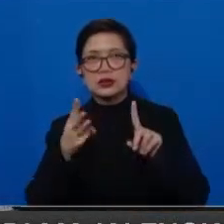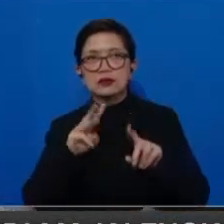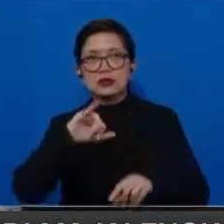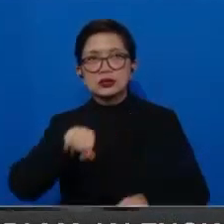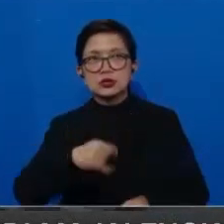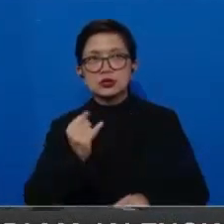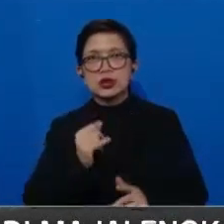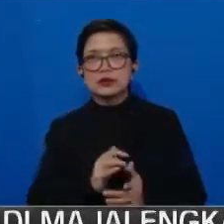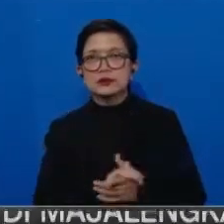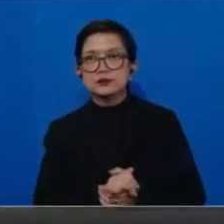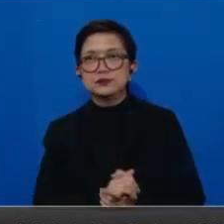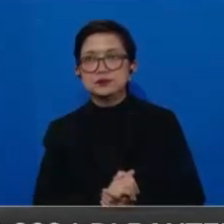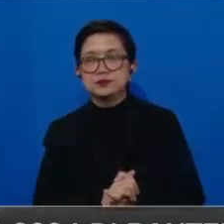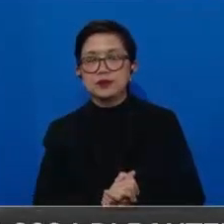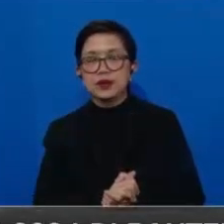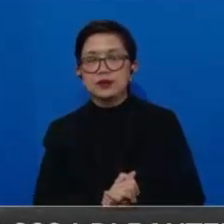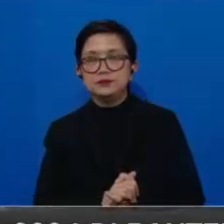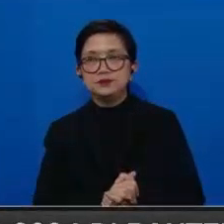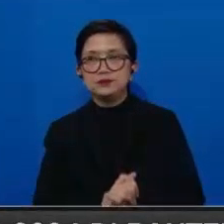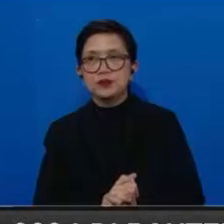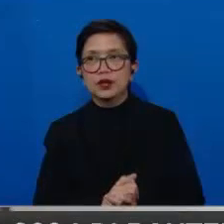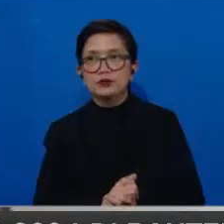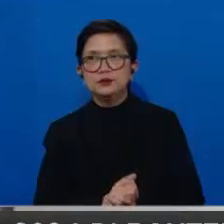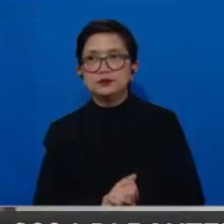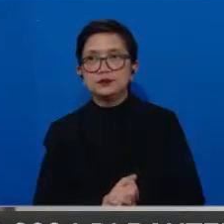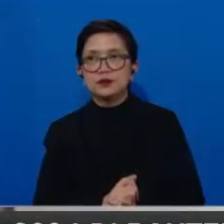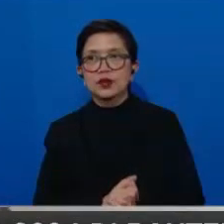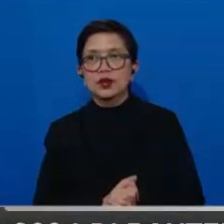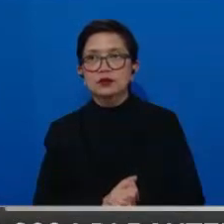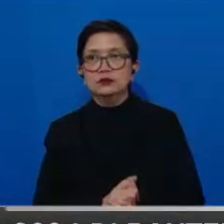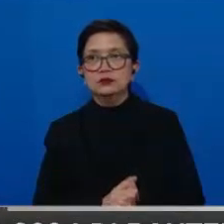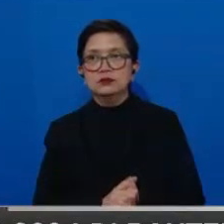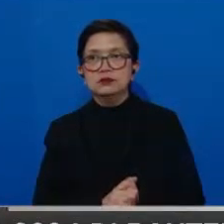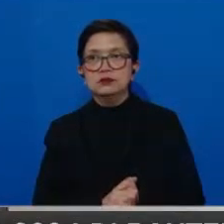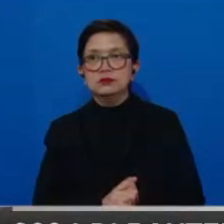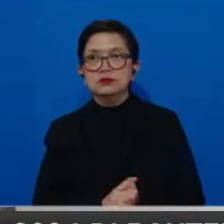pengunjung ramai. Angga Putra, Kavijati, Bandung, Jawa Barat.